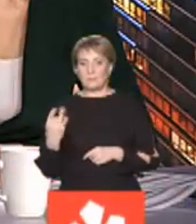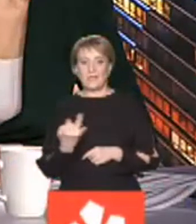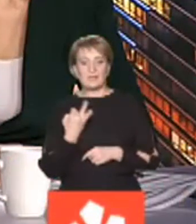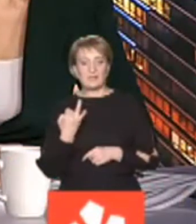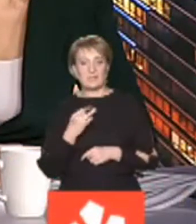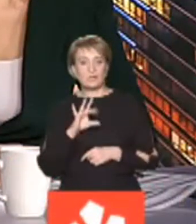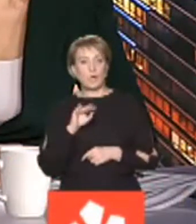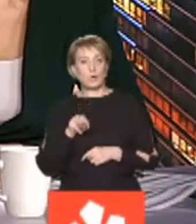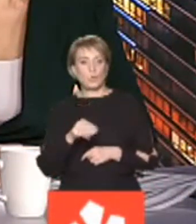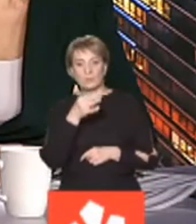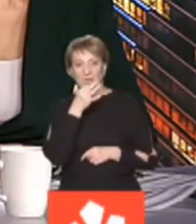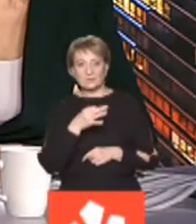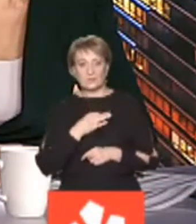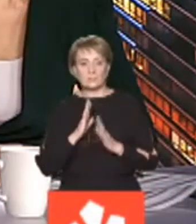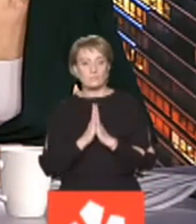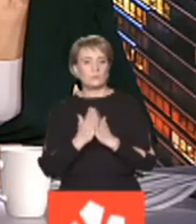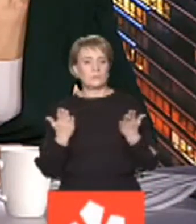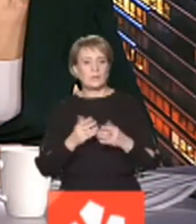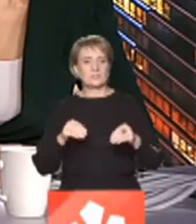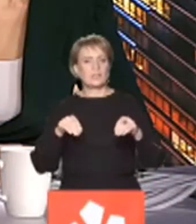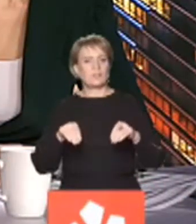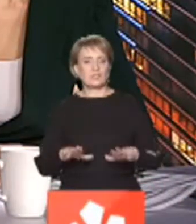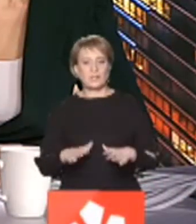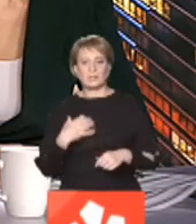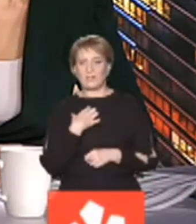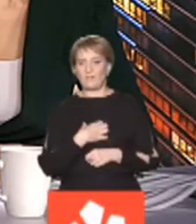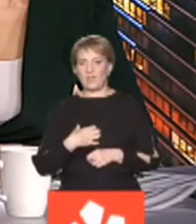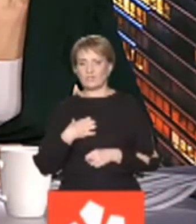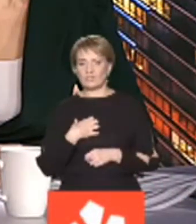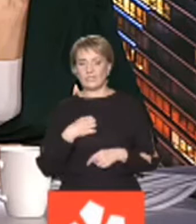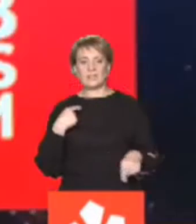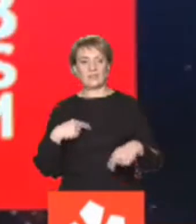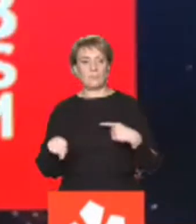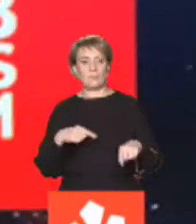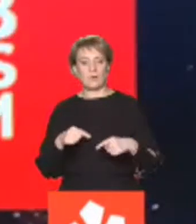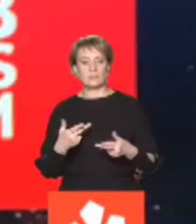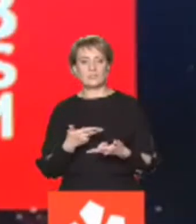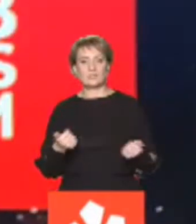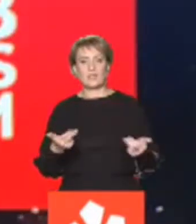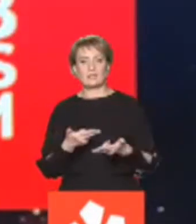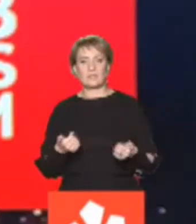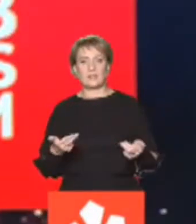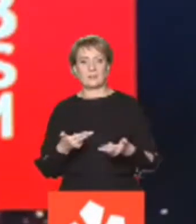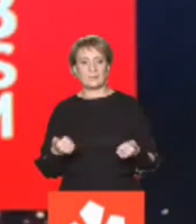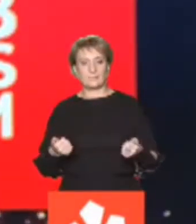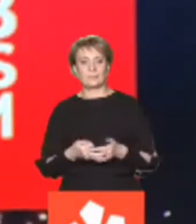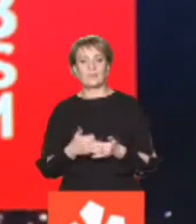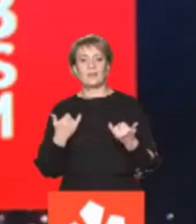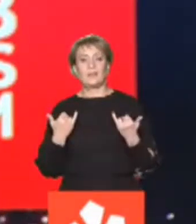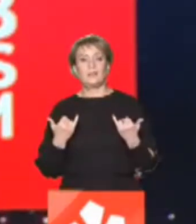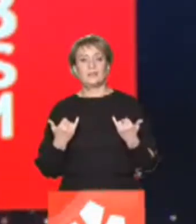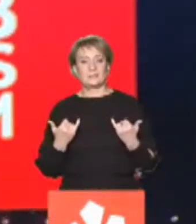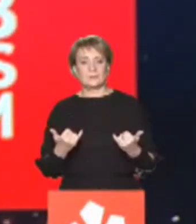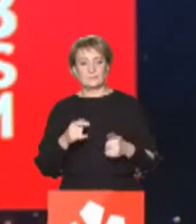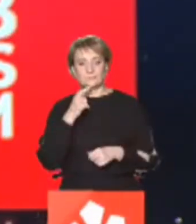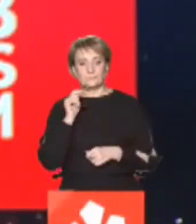А скажи, будь ласка, сьогодні ж якийсь дуже вирішальний, важливий матч для Шахтаря. Так, надзвичайно вирішальний. В Мілані. От, сьогодні один